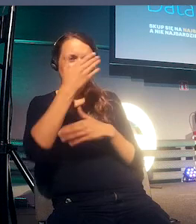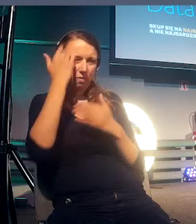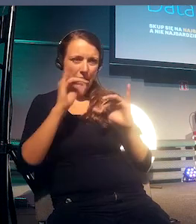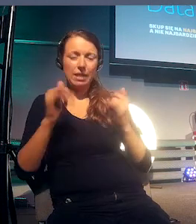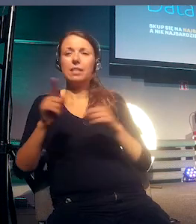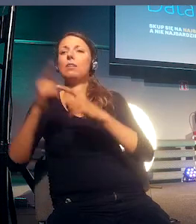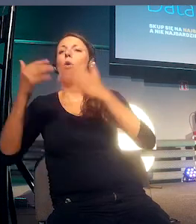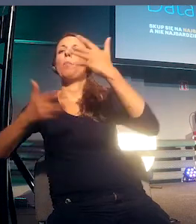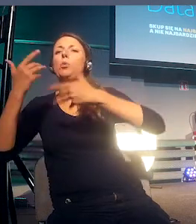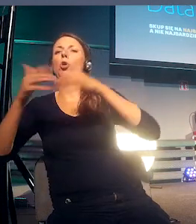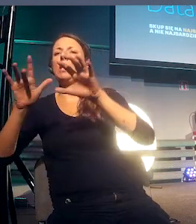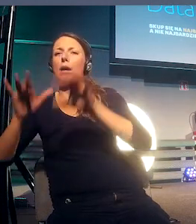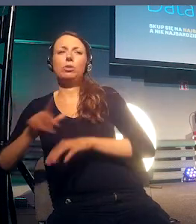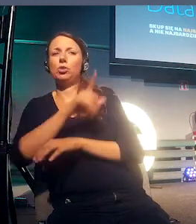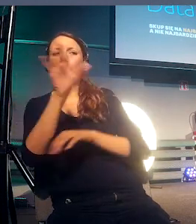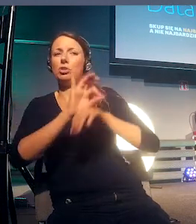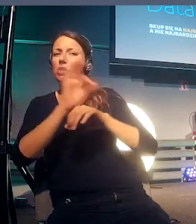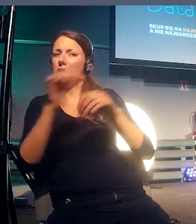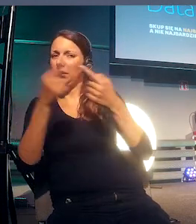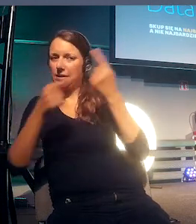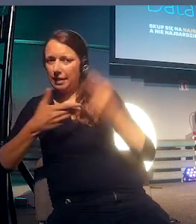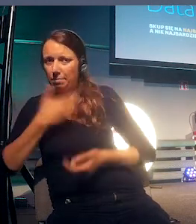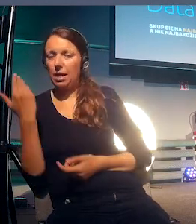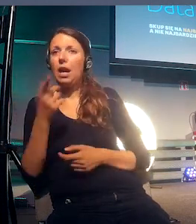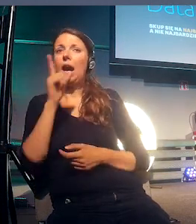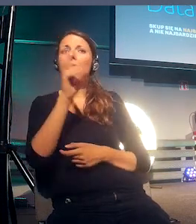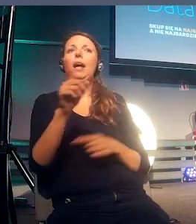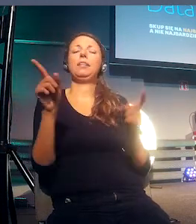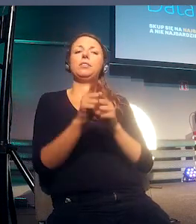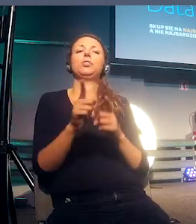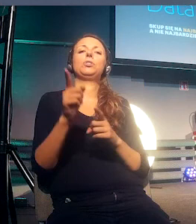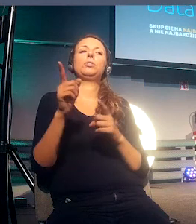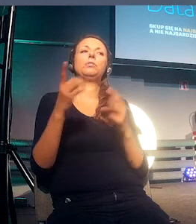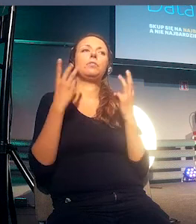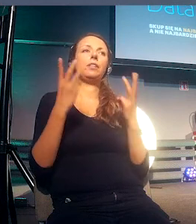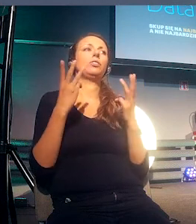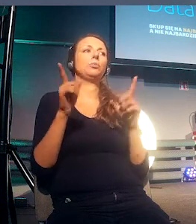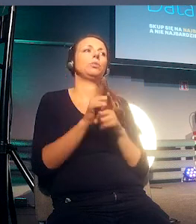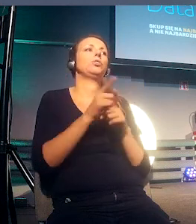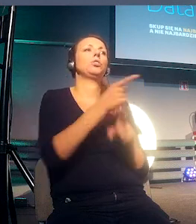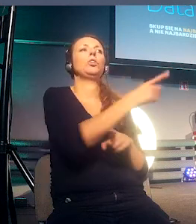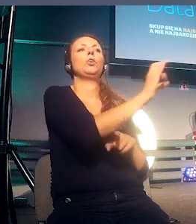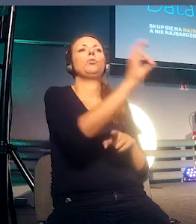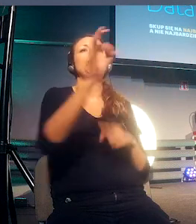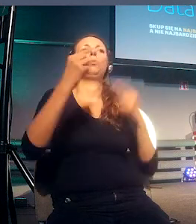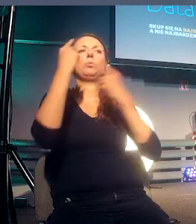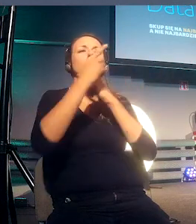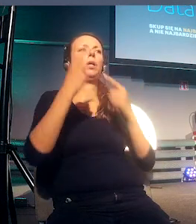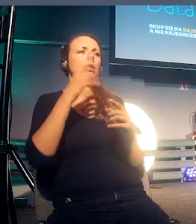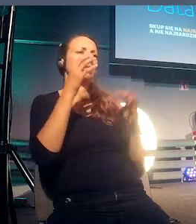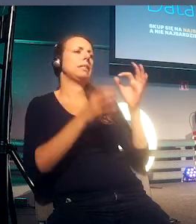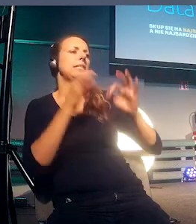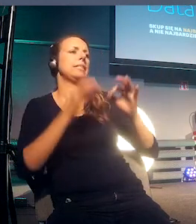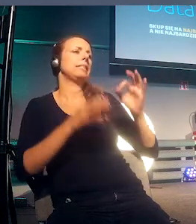programiści, żeby możliwie w dużym jakby zakresie, zamiast zgadywać na temat